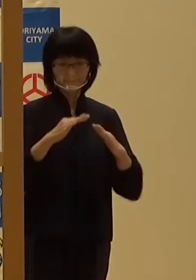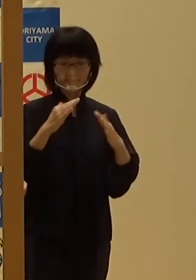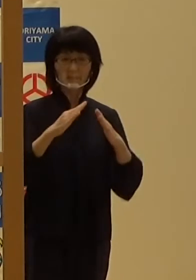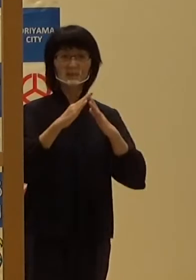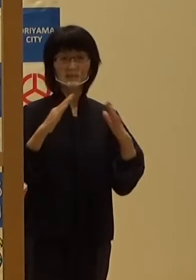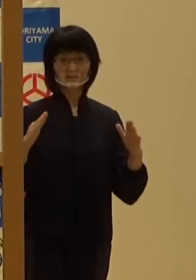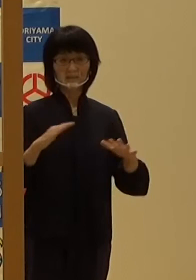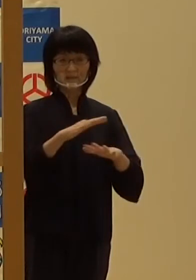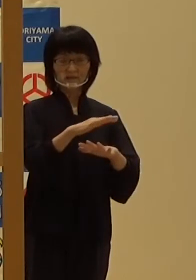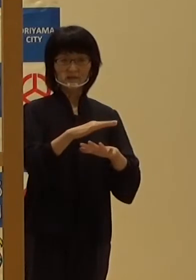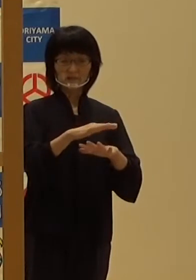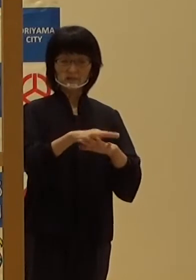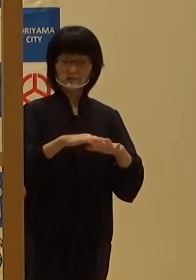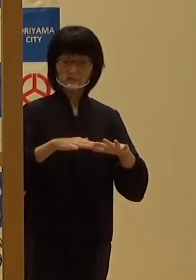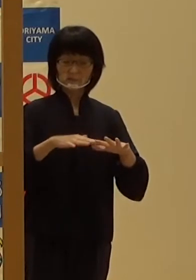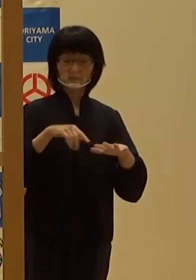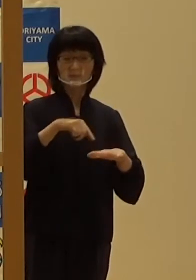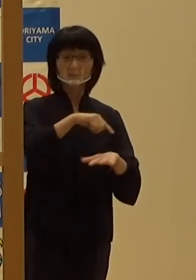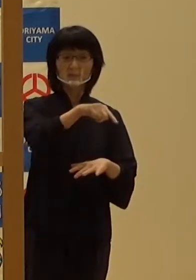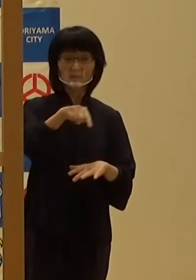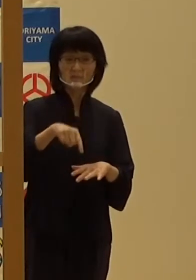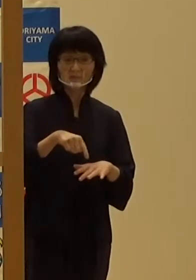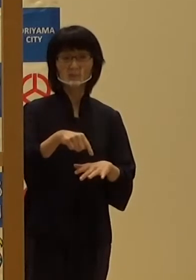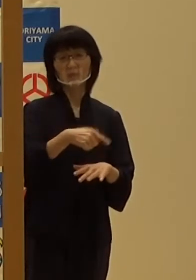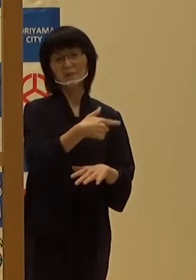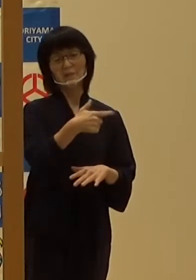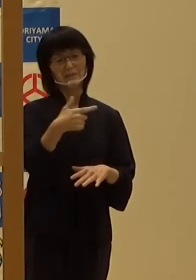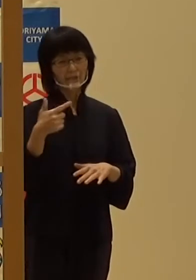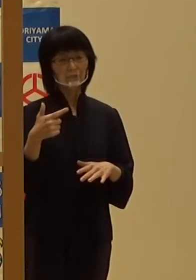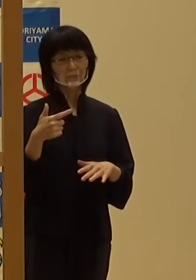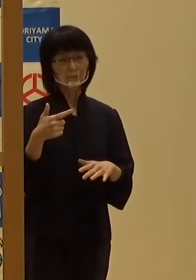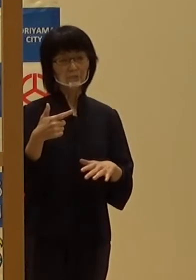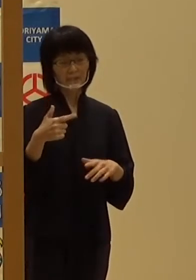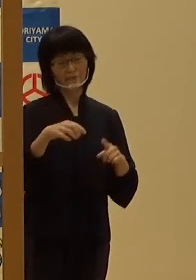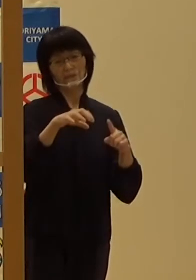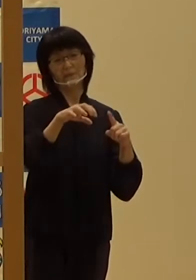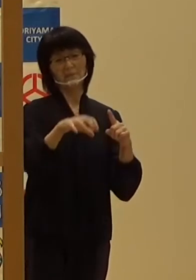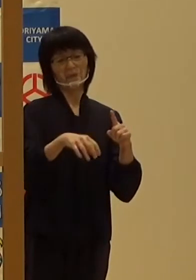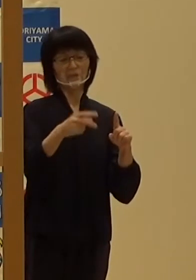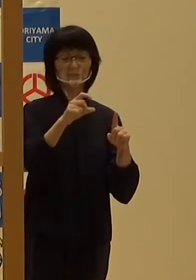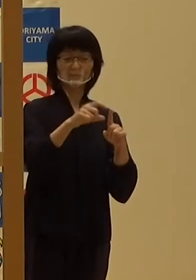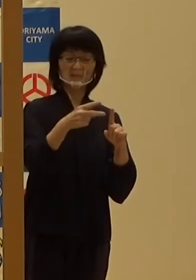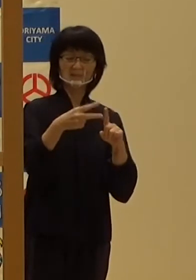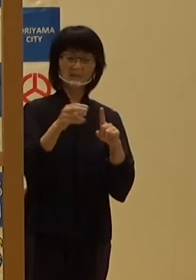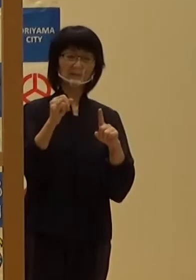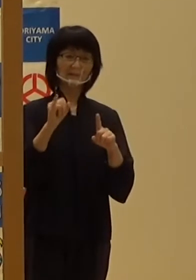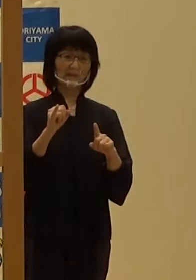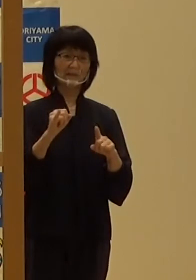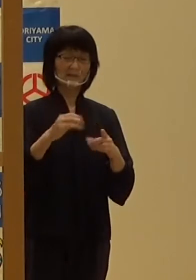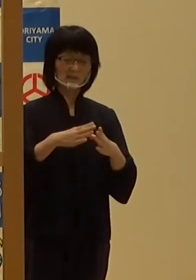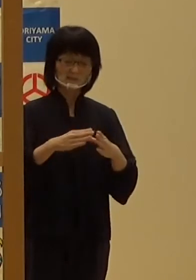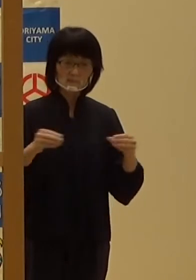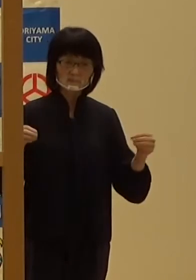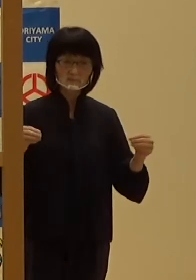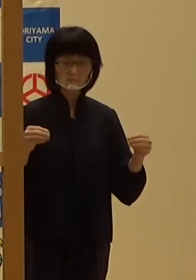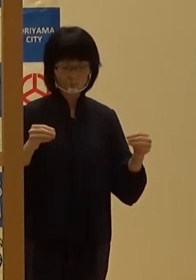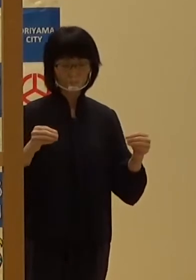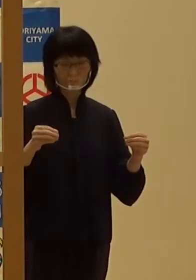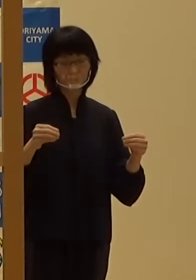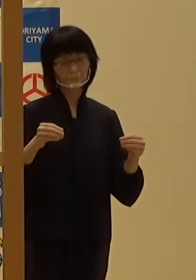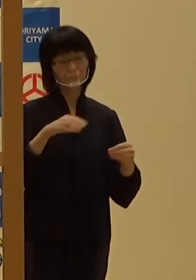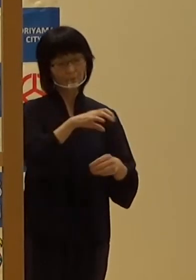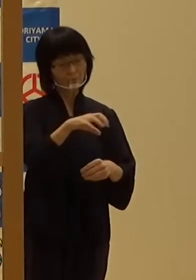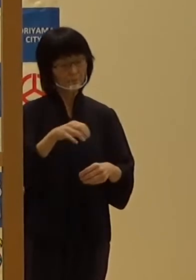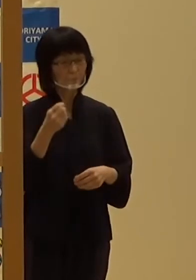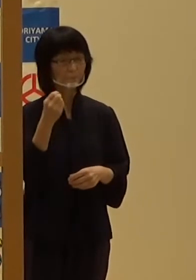市中心部における大規模なパーク PFI 事業は、全国でも例が少なく、地方